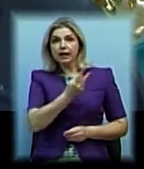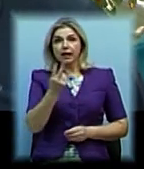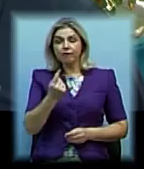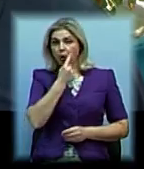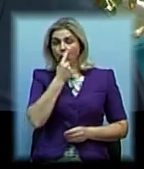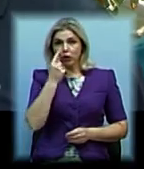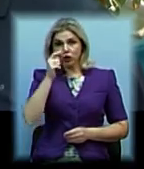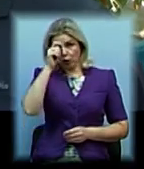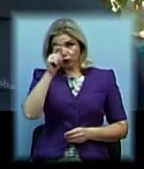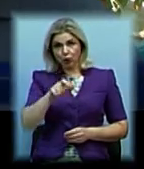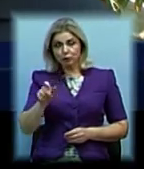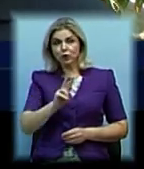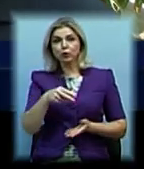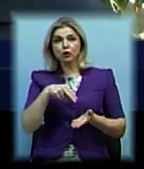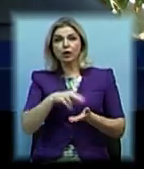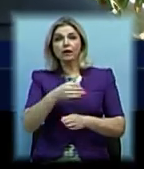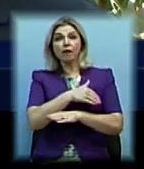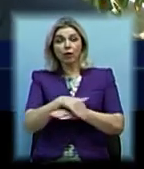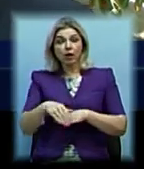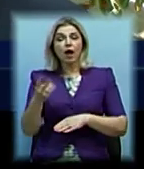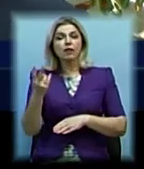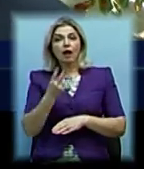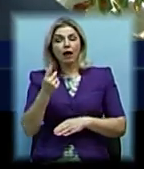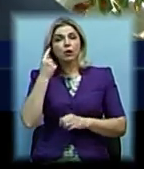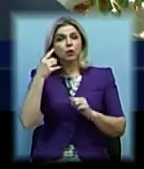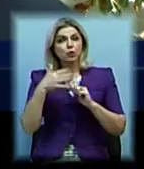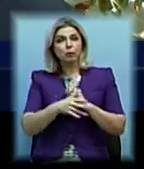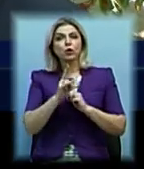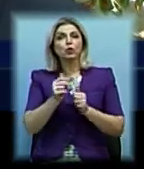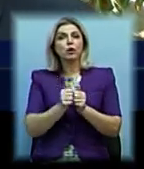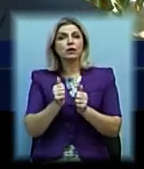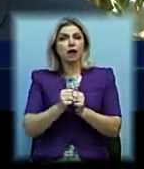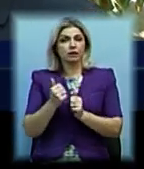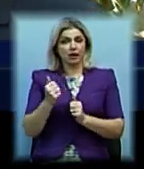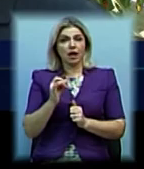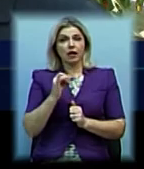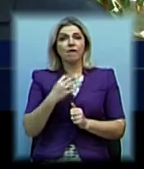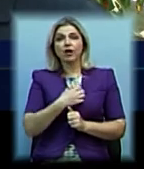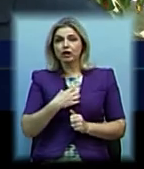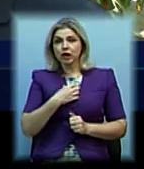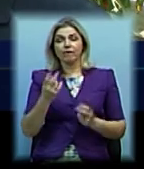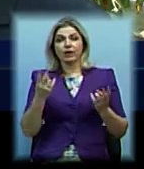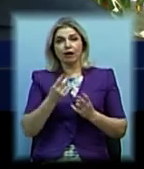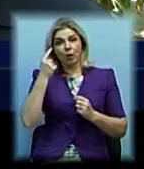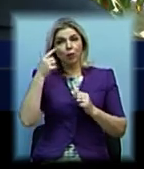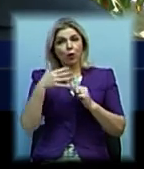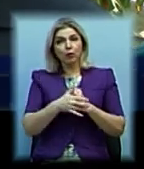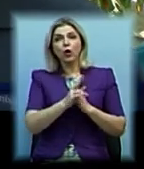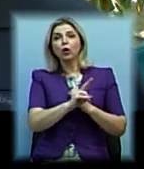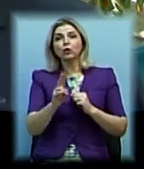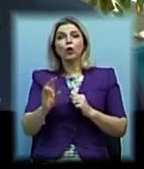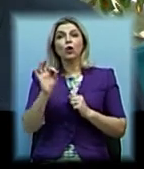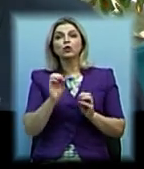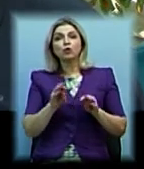на передовій, треба розуміти, хто в них за спиною. І для нас дуже важливо зрозуміти, хто і про що думає